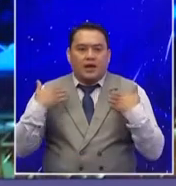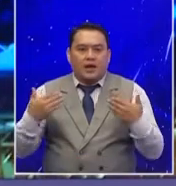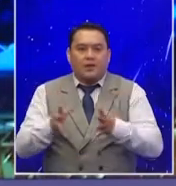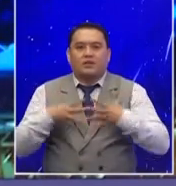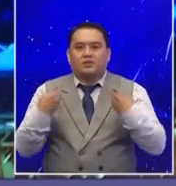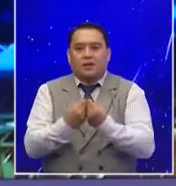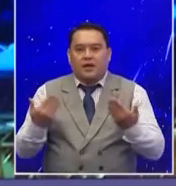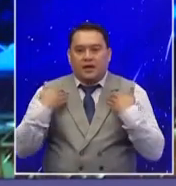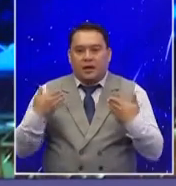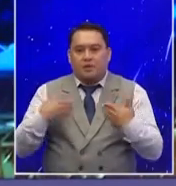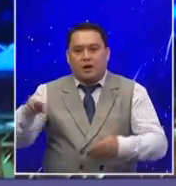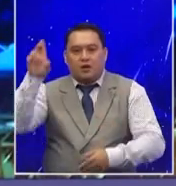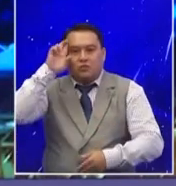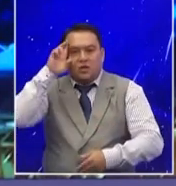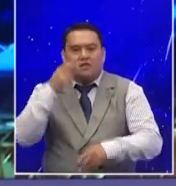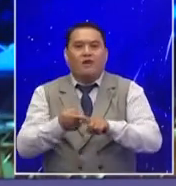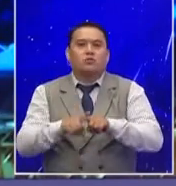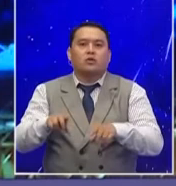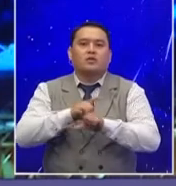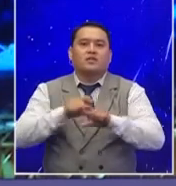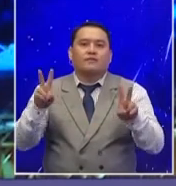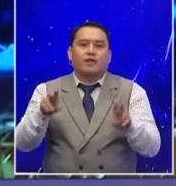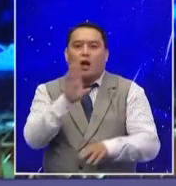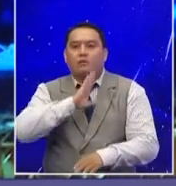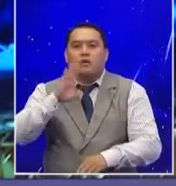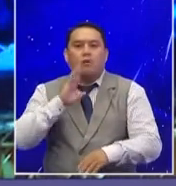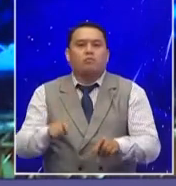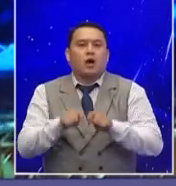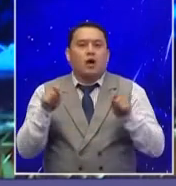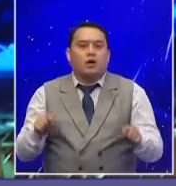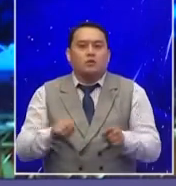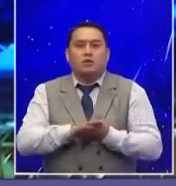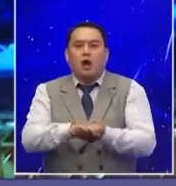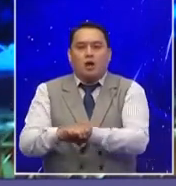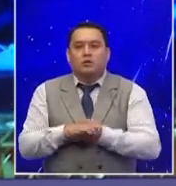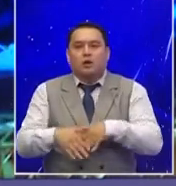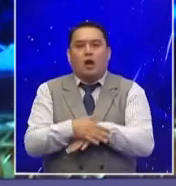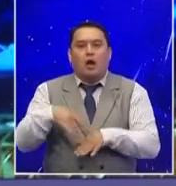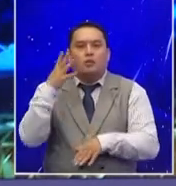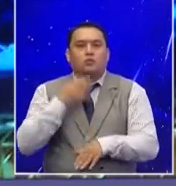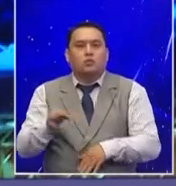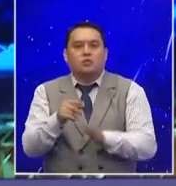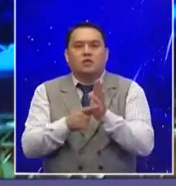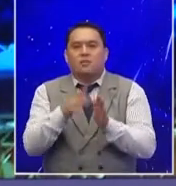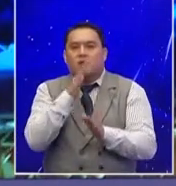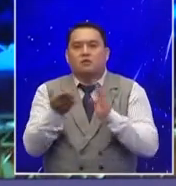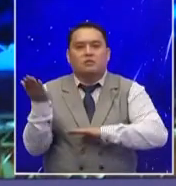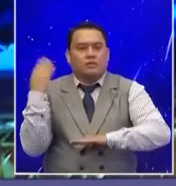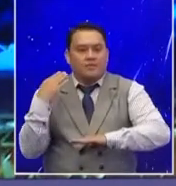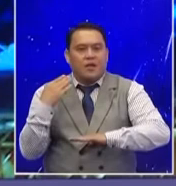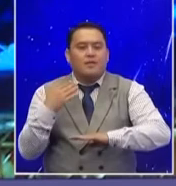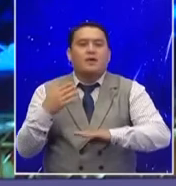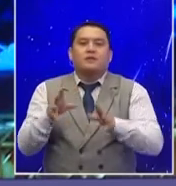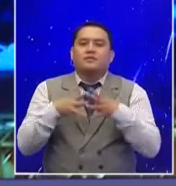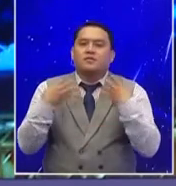крепкое государство. Под таким девизом сегодня работает Совет матерей, созданный при АНК Алматинской области 7 лет назад. В честь Дня